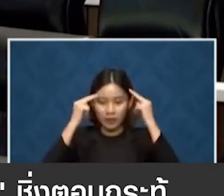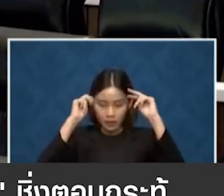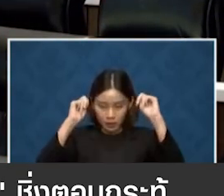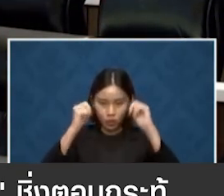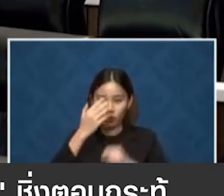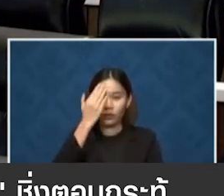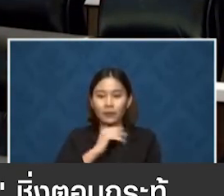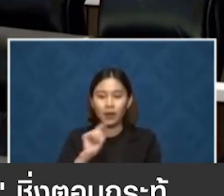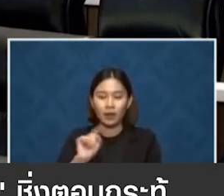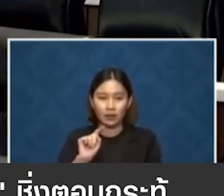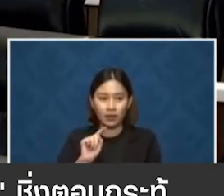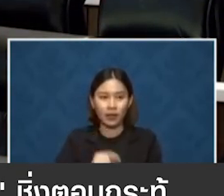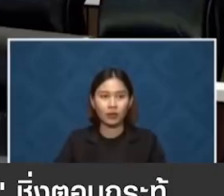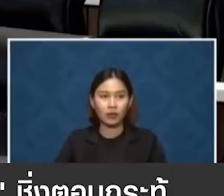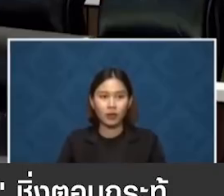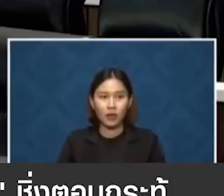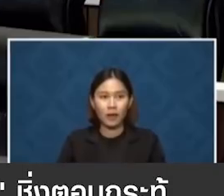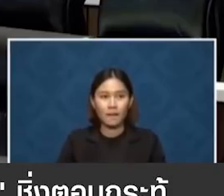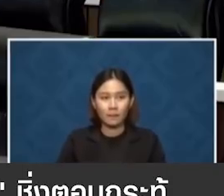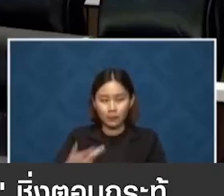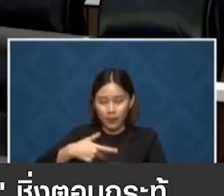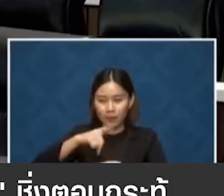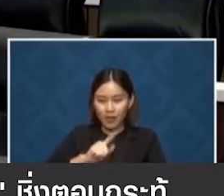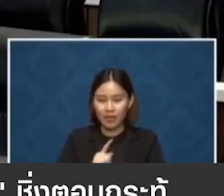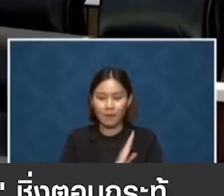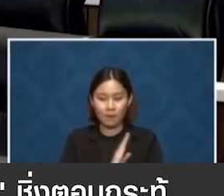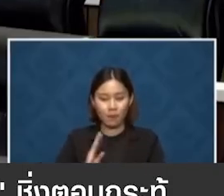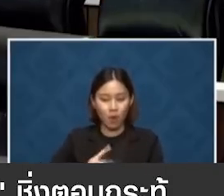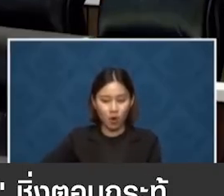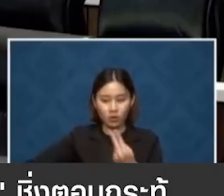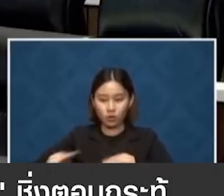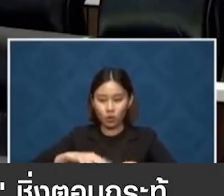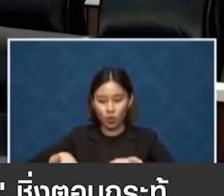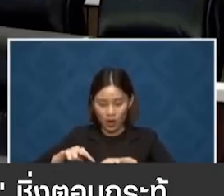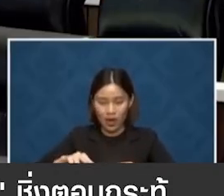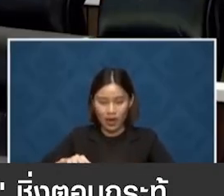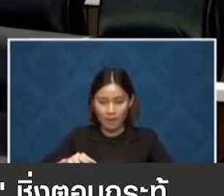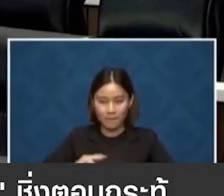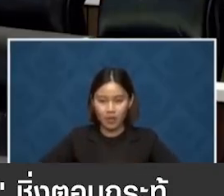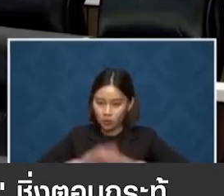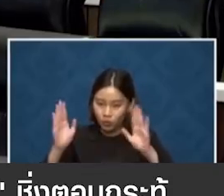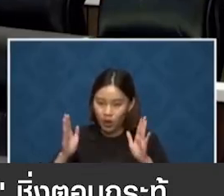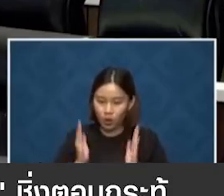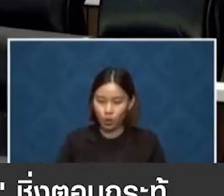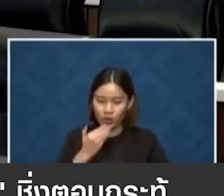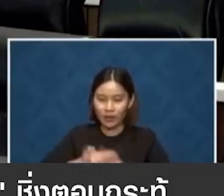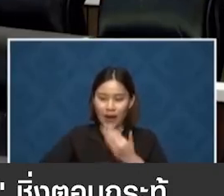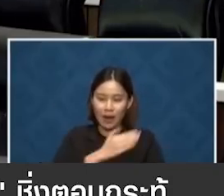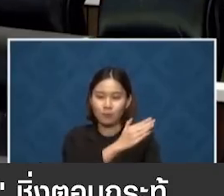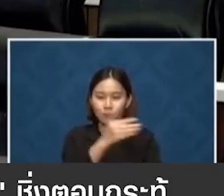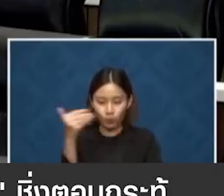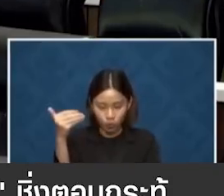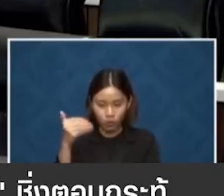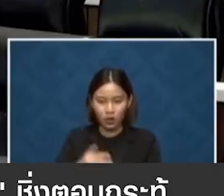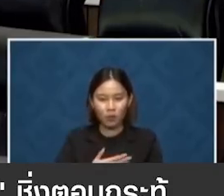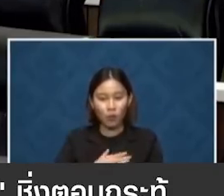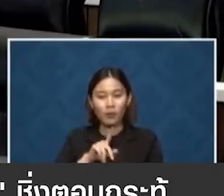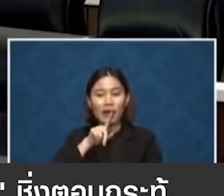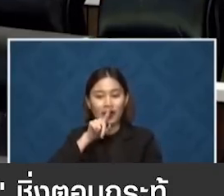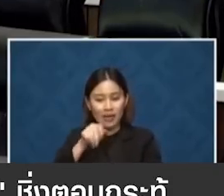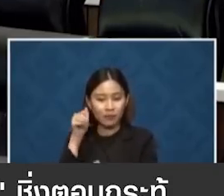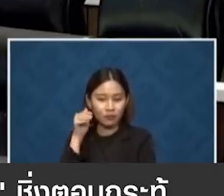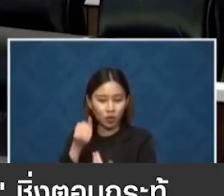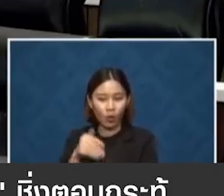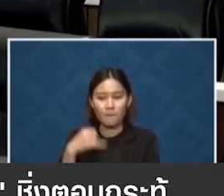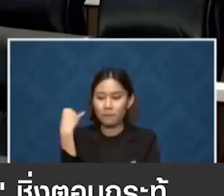ตรีเพราะท่านนั่งเป็นประธานบอร์ดคณะกรรมการป้องกันและปราบปรามการค้ามนุษย์แห่งชาติผมถามถูกคน